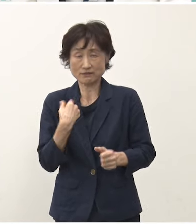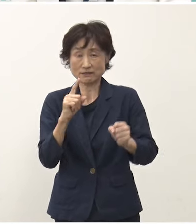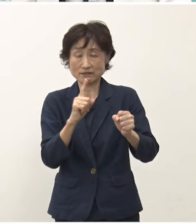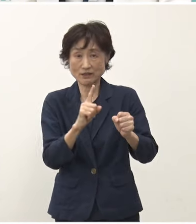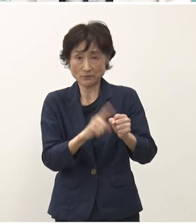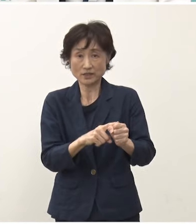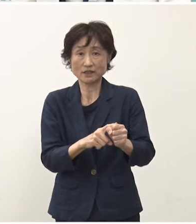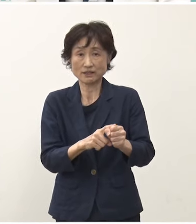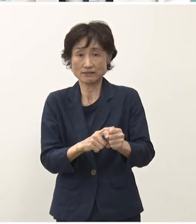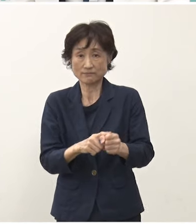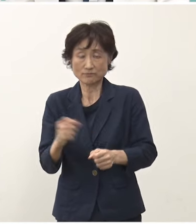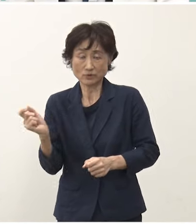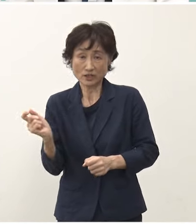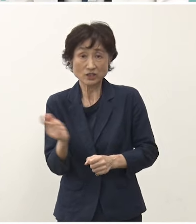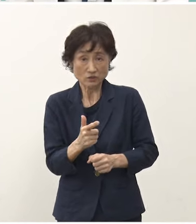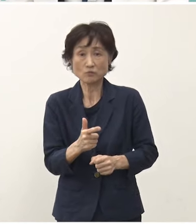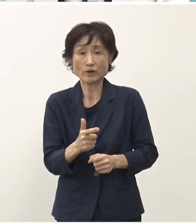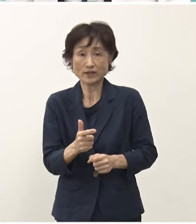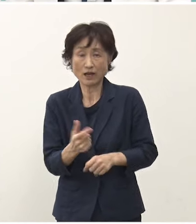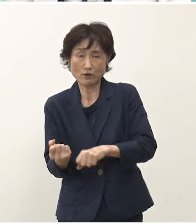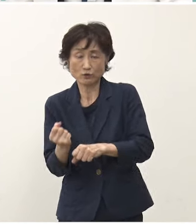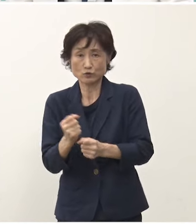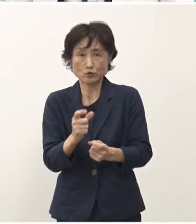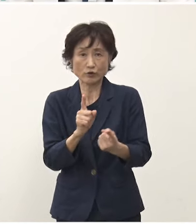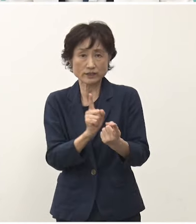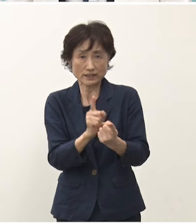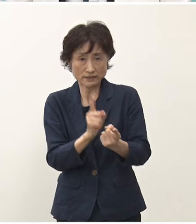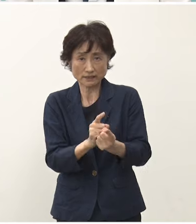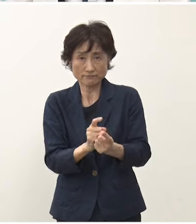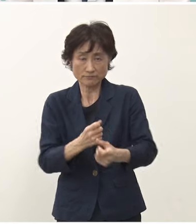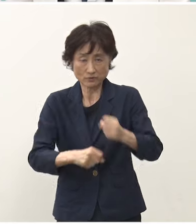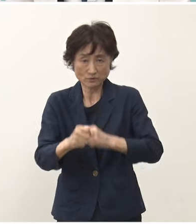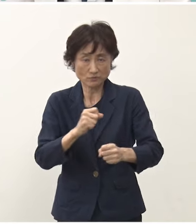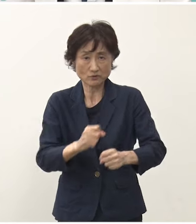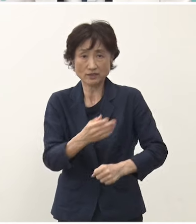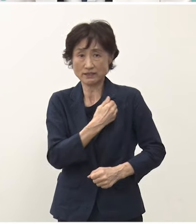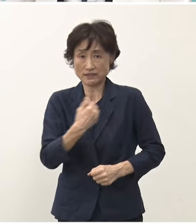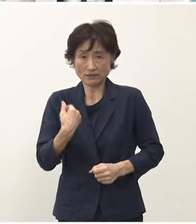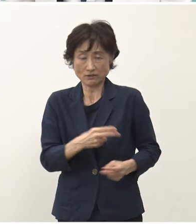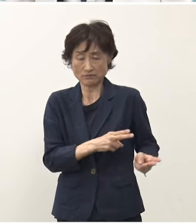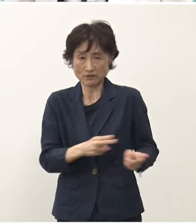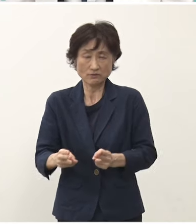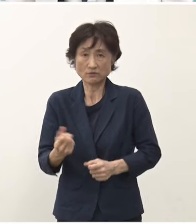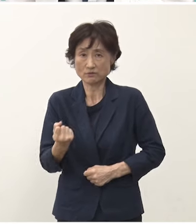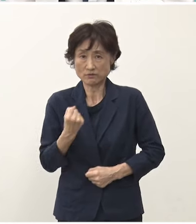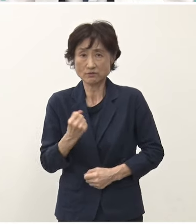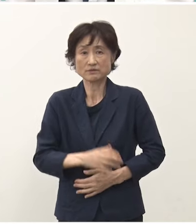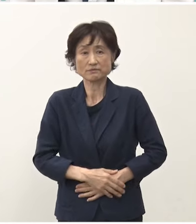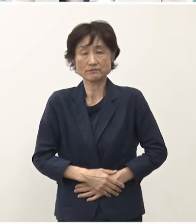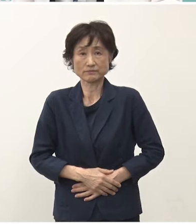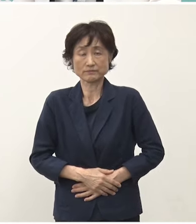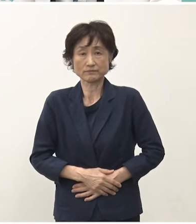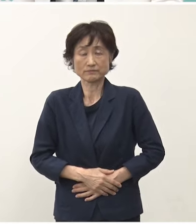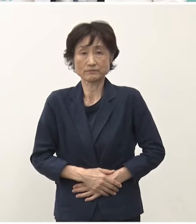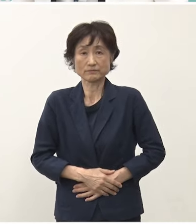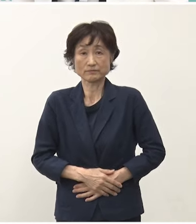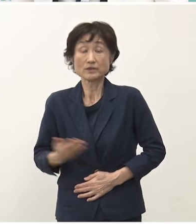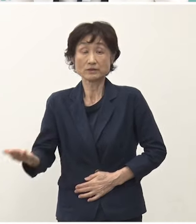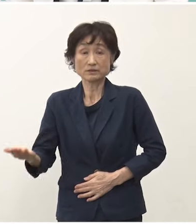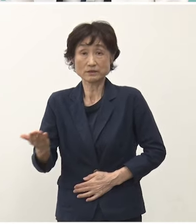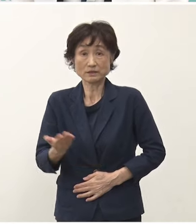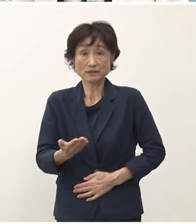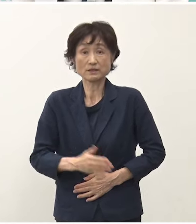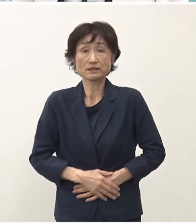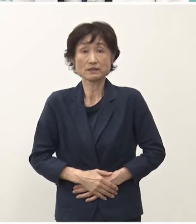え復興対策に取り組めるように備えをしてまいります続きまし